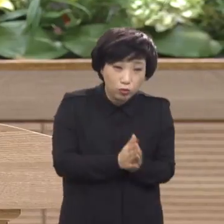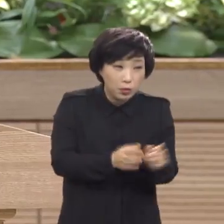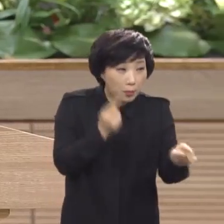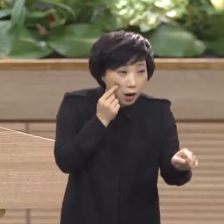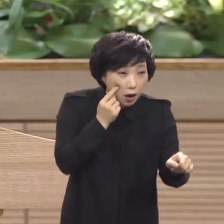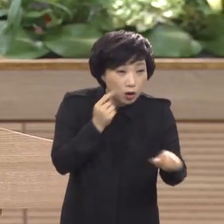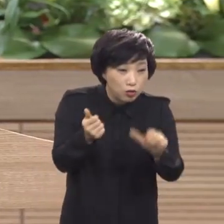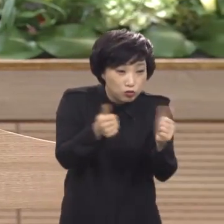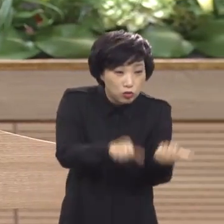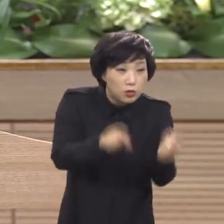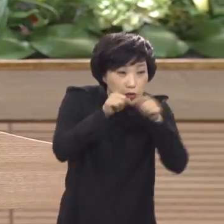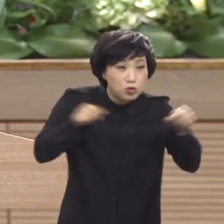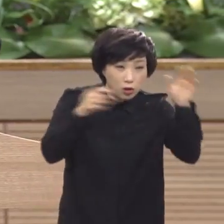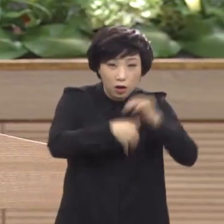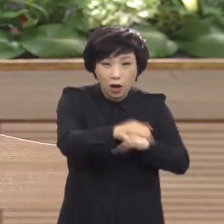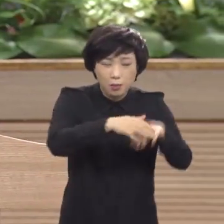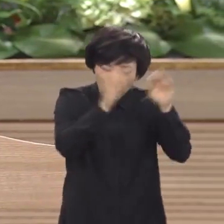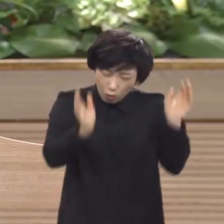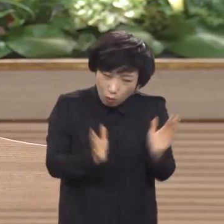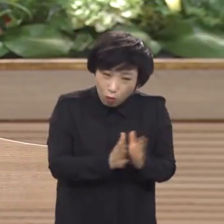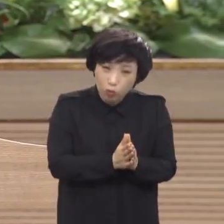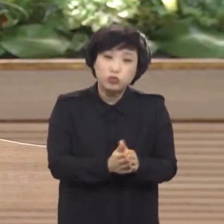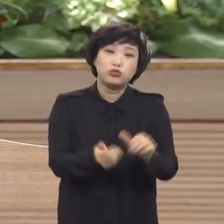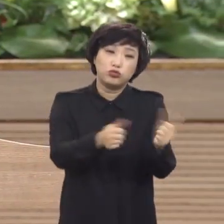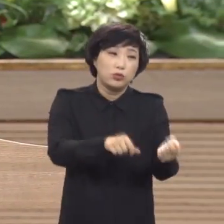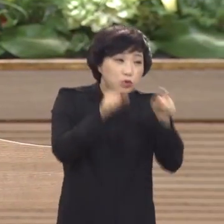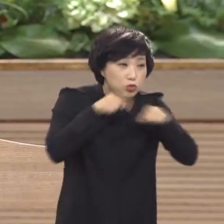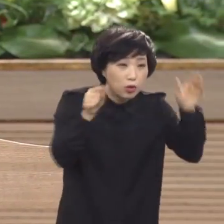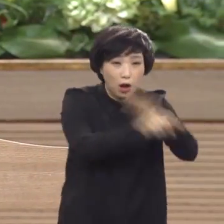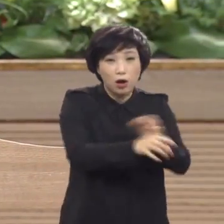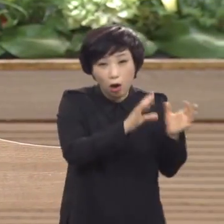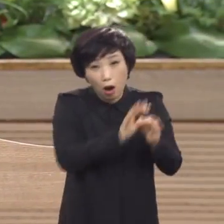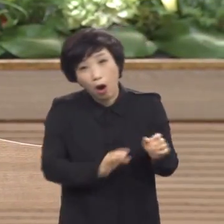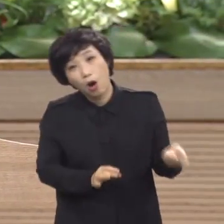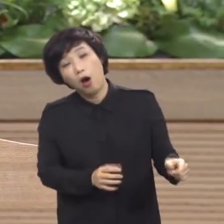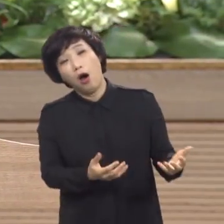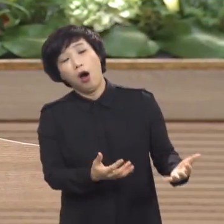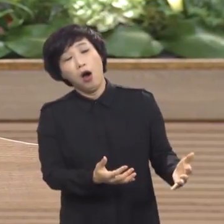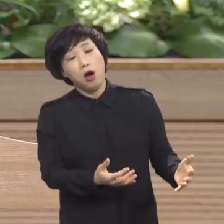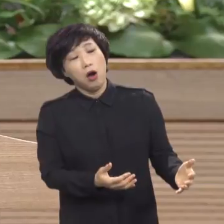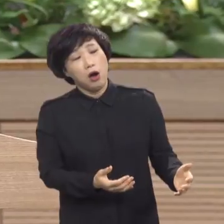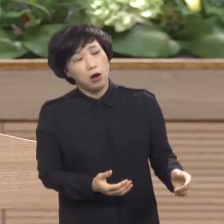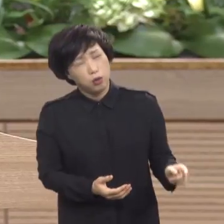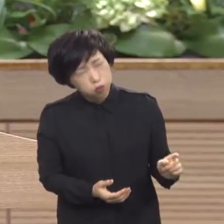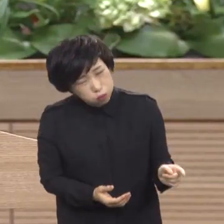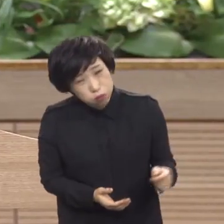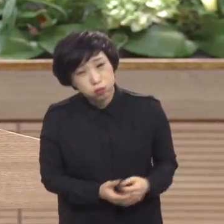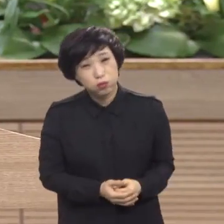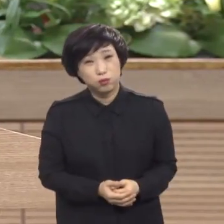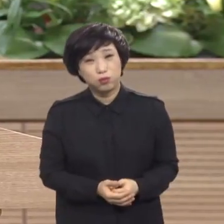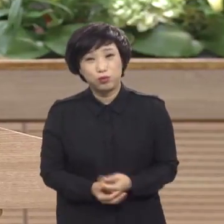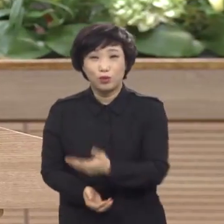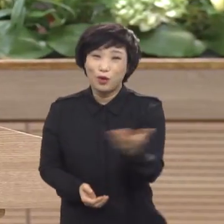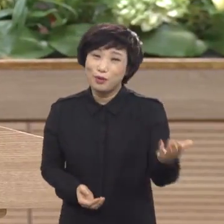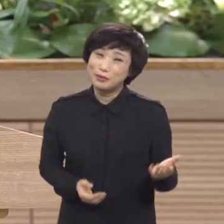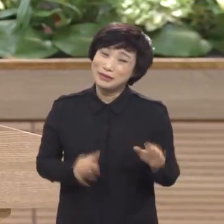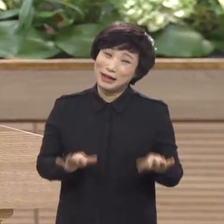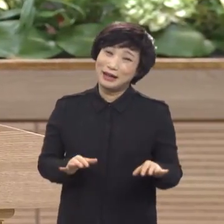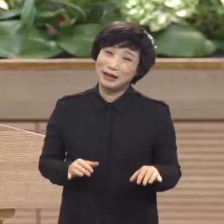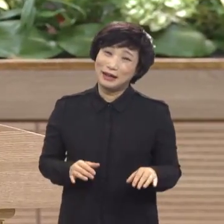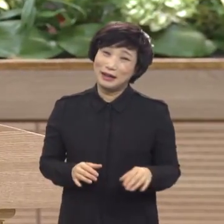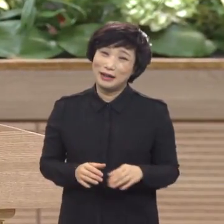사람들은 전부 다 죽음은 지옥, 죽음은 지옥. 세상에 우리는 다른